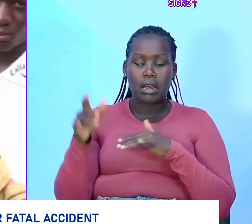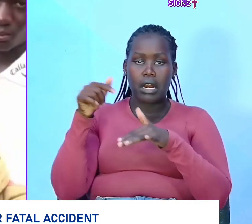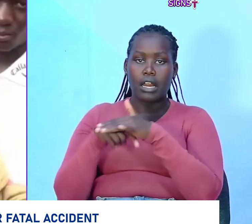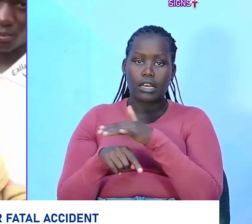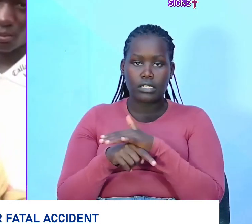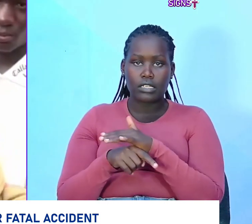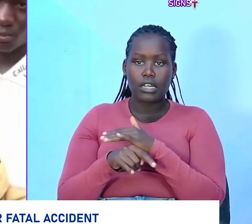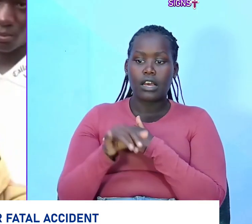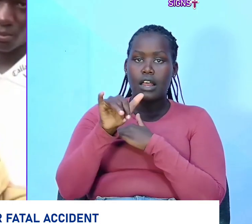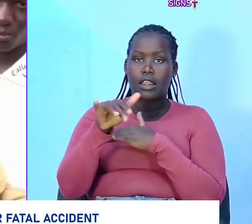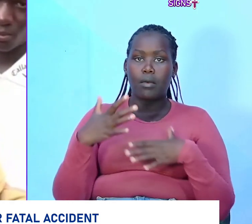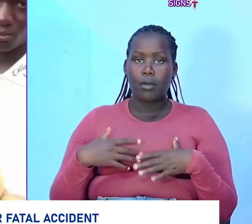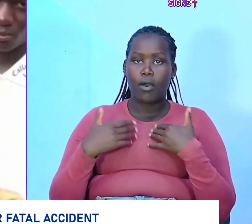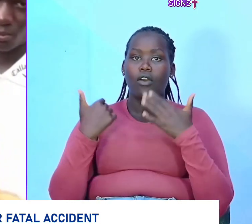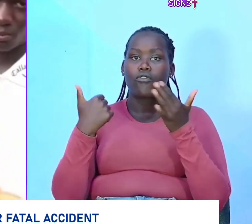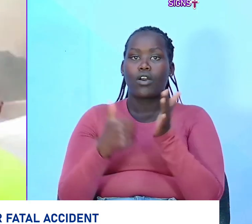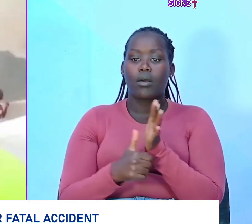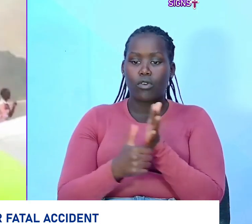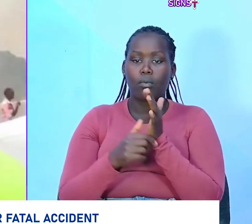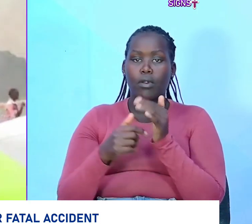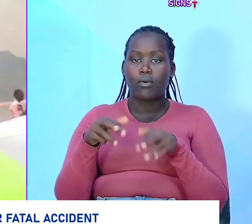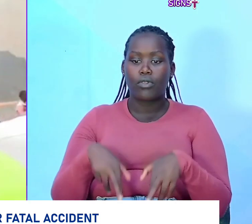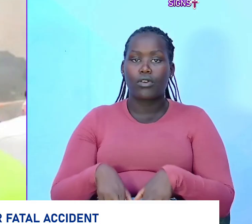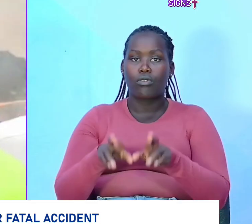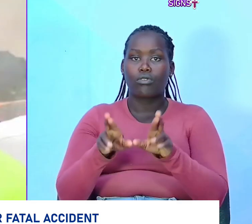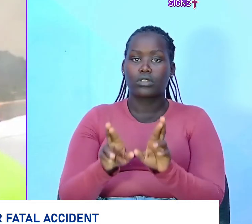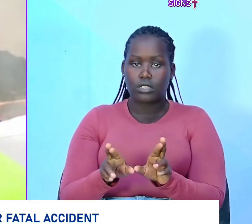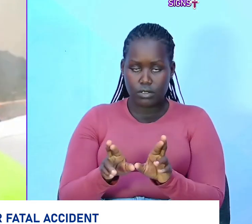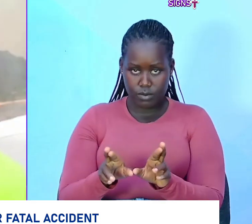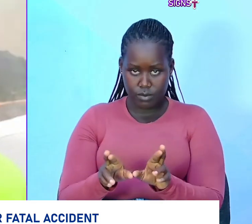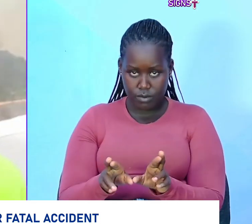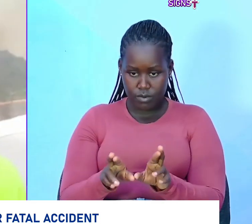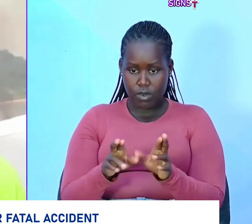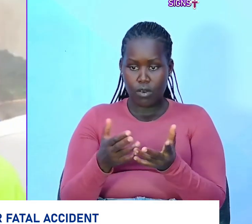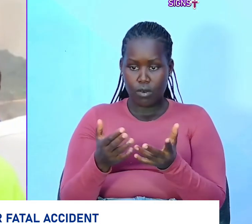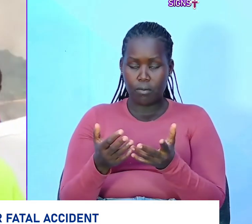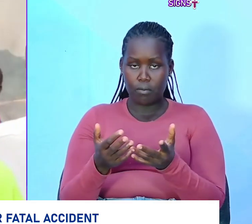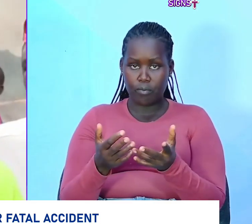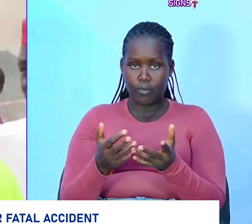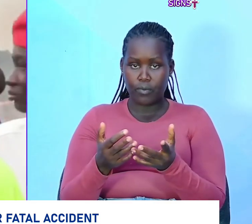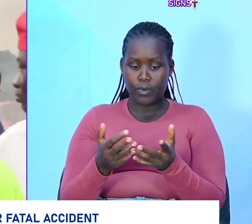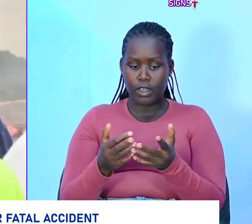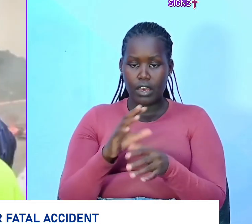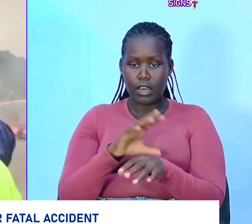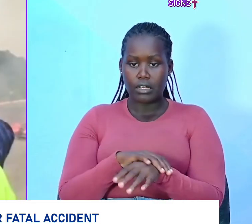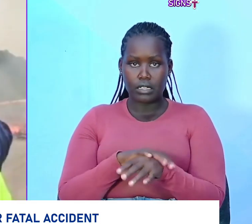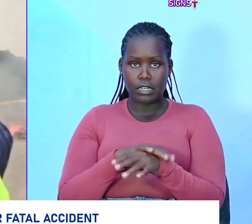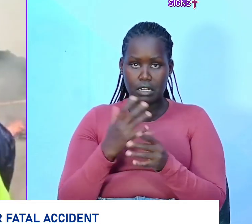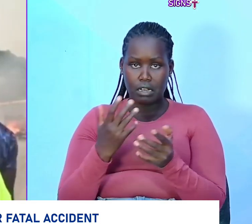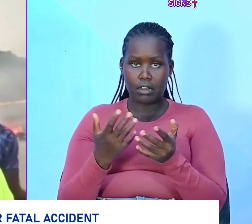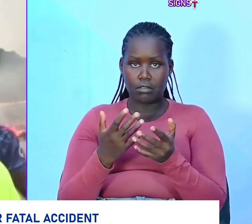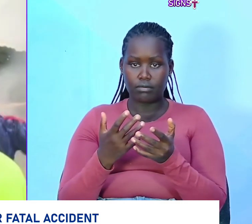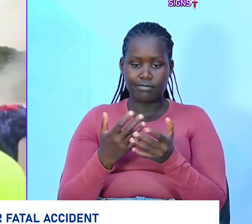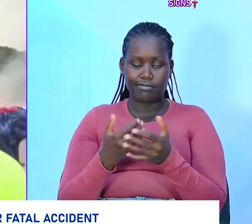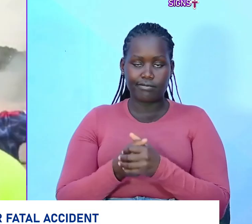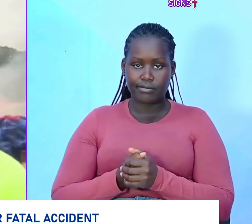hivyo watu wako na shida kwa hii barabara sana. Unaona kwa sababu hapa tunaeleza barabara upande wa huku. Amechukua zaidi ya mwaka mmoja bajeti upande wa huku